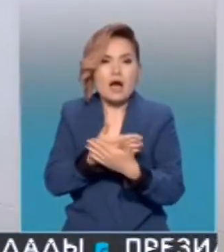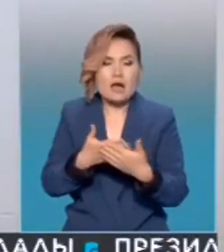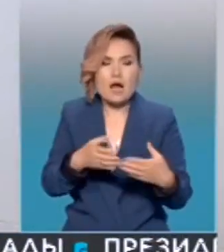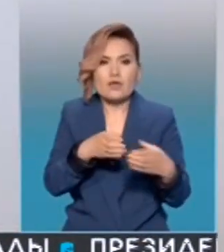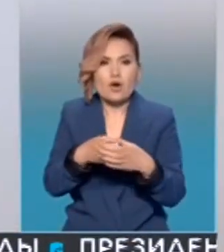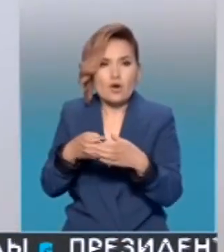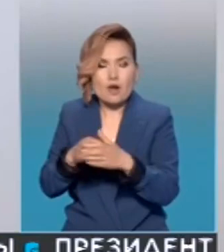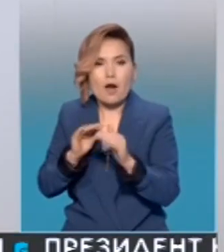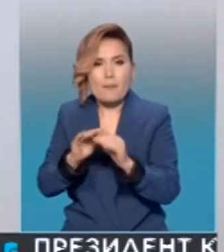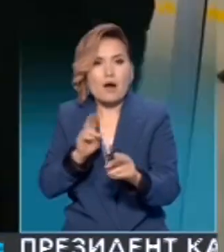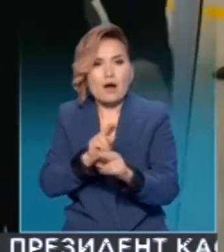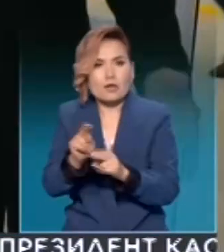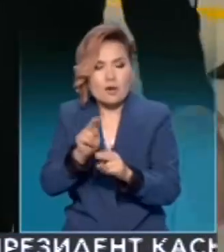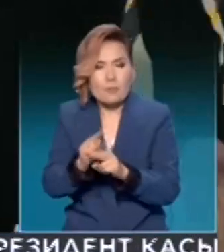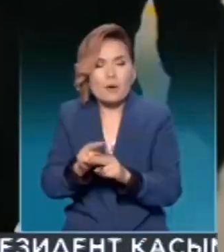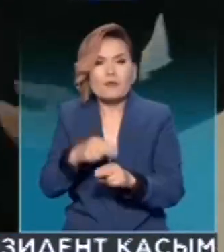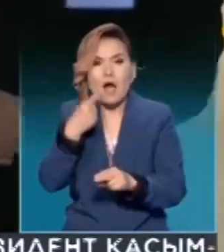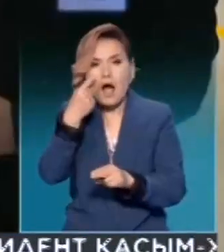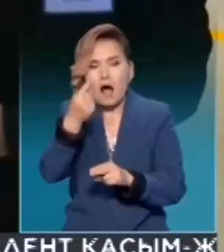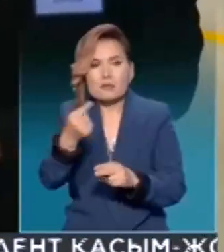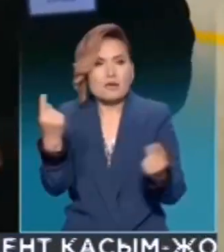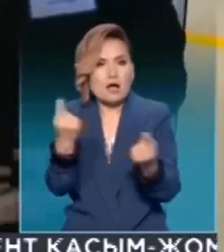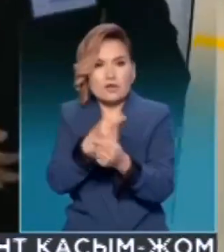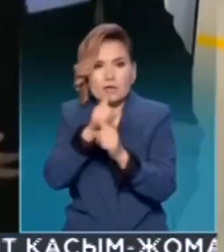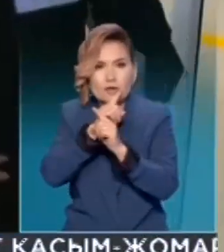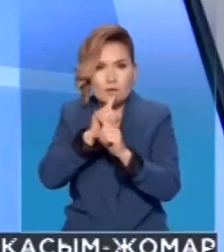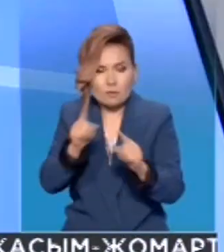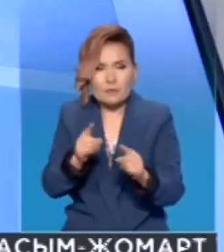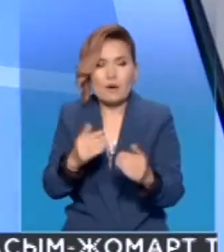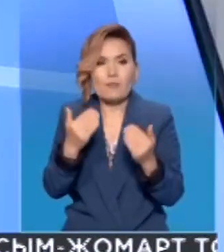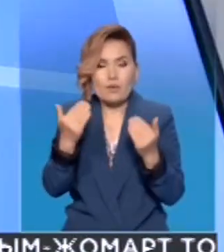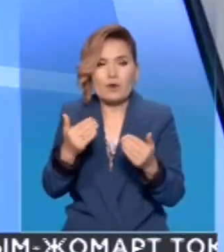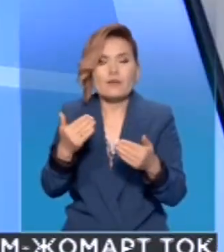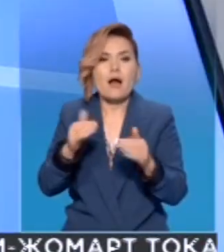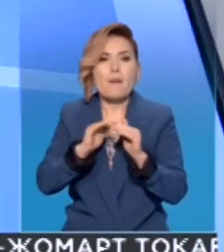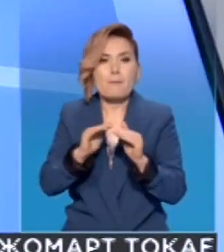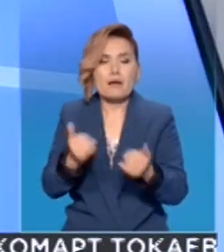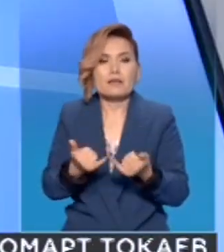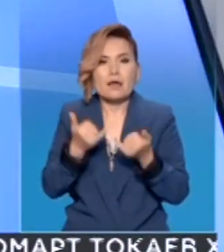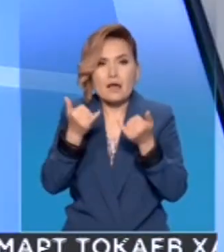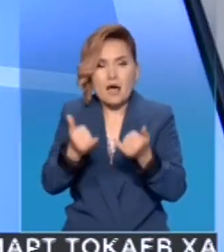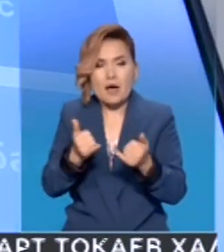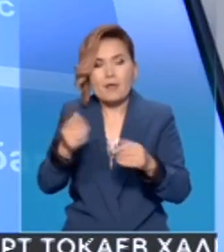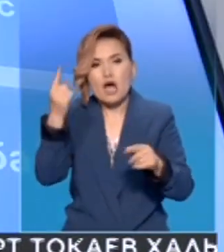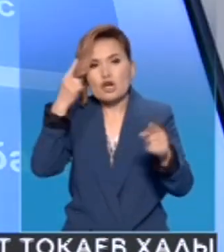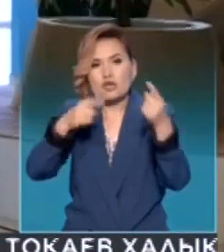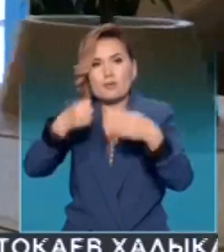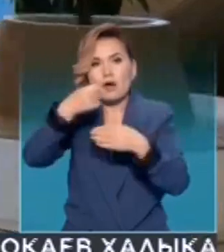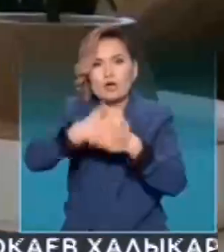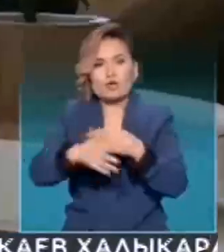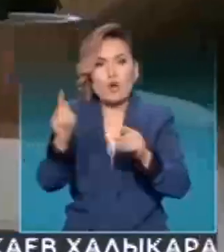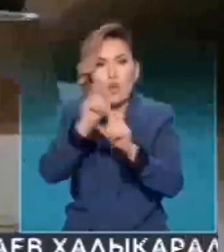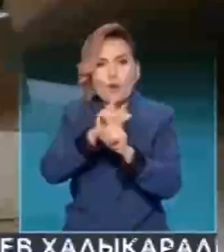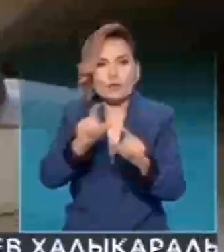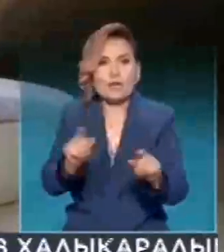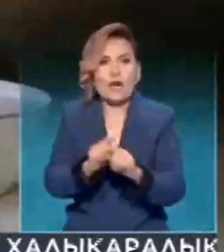бару үшін ұл-қыздар енді алысқа қатынамайды. Бүгін оқушылардың инновациялық шығармашылық орталығы ашылды.